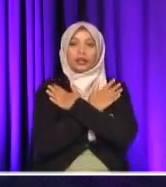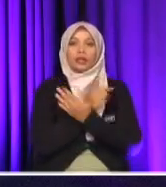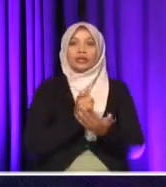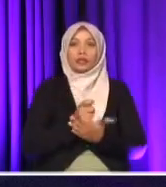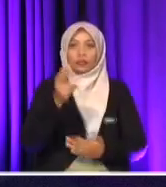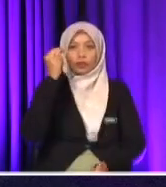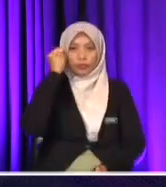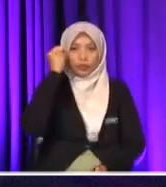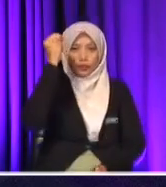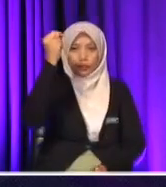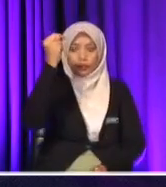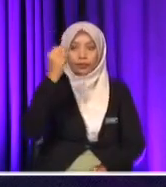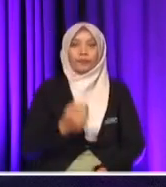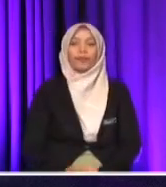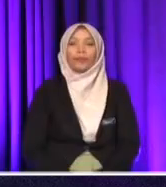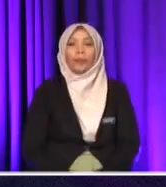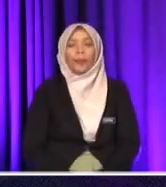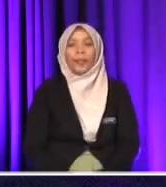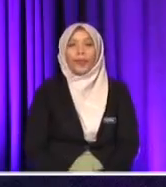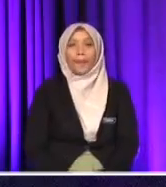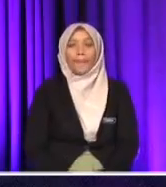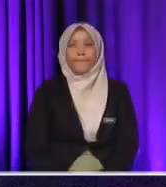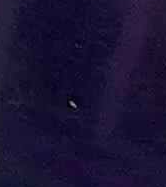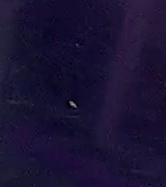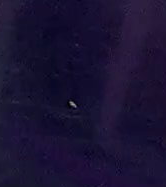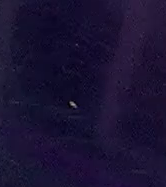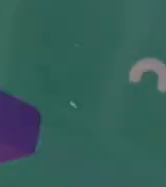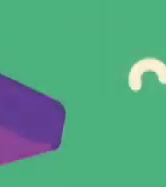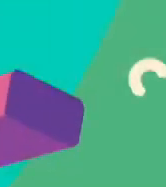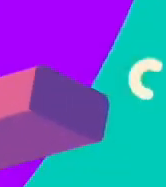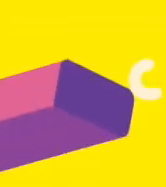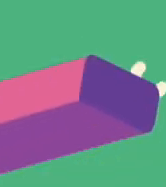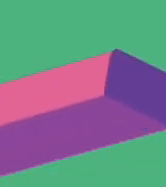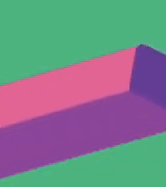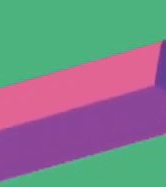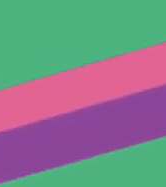Sukses SPM 2022 Didik TV KPM.